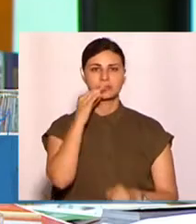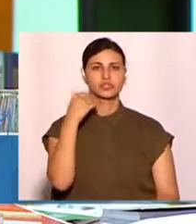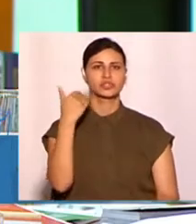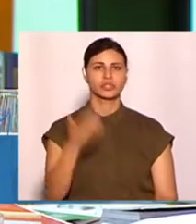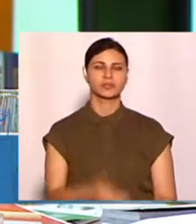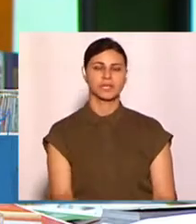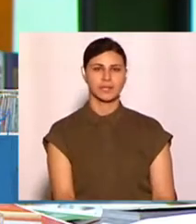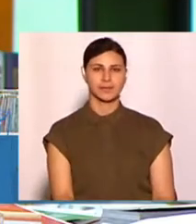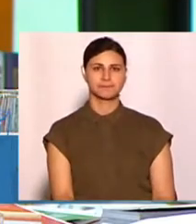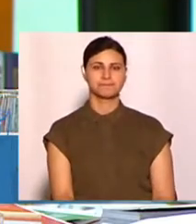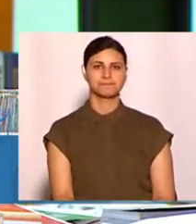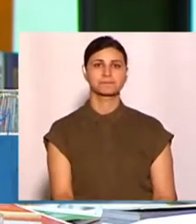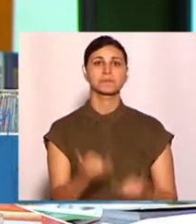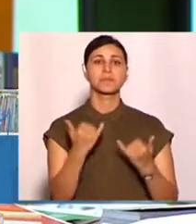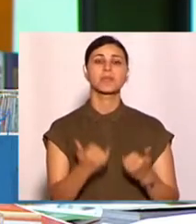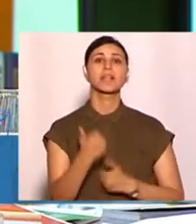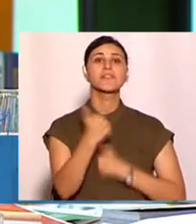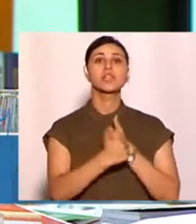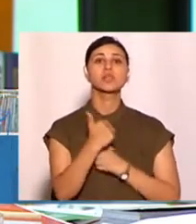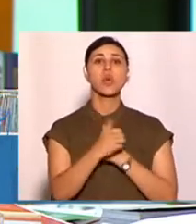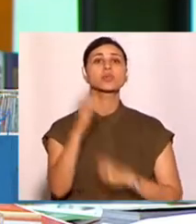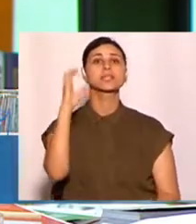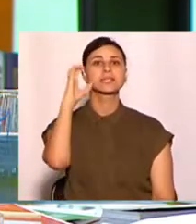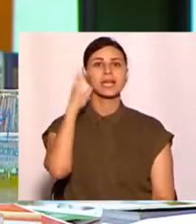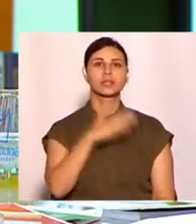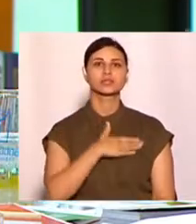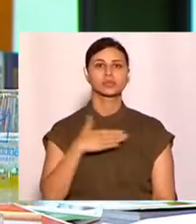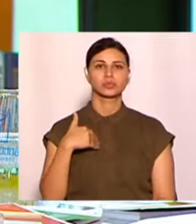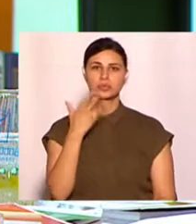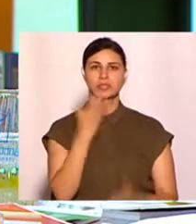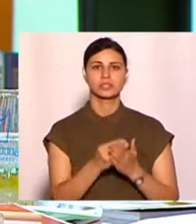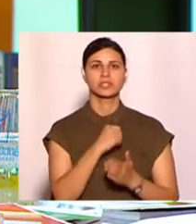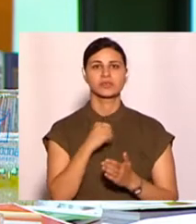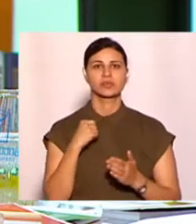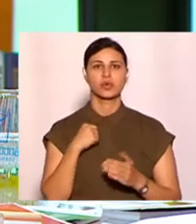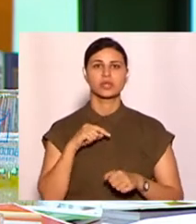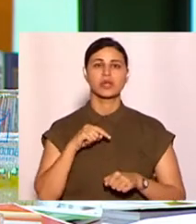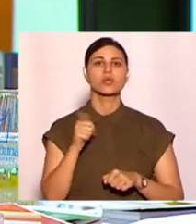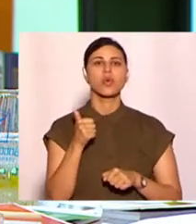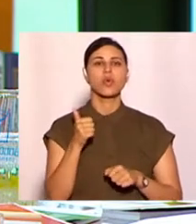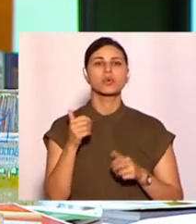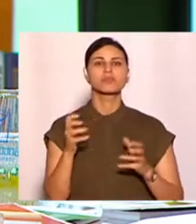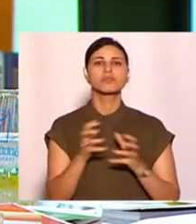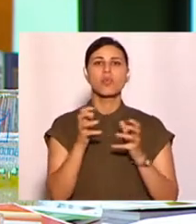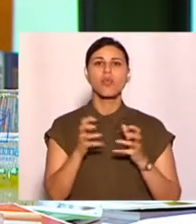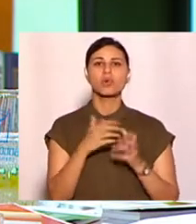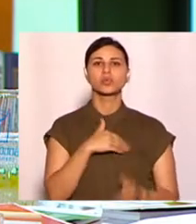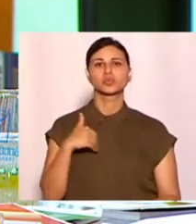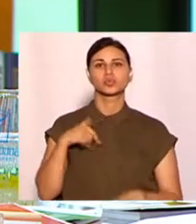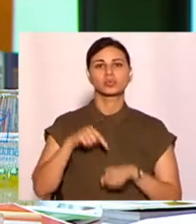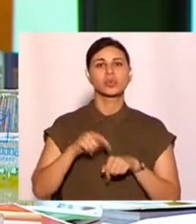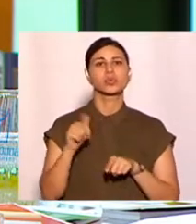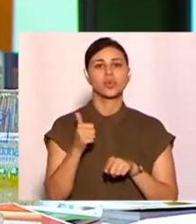ახლა გვაქვს ვიქტორინა, რომელიც გვახსენებს ძუძუს თვითგასინჯვის წესებს და მე ჩვენ ამ წესებს